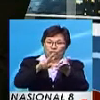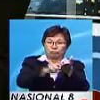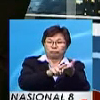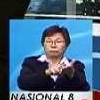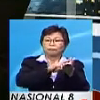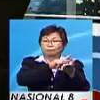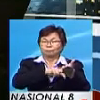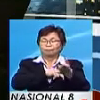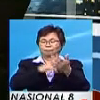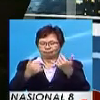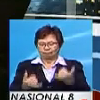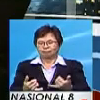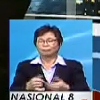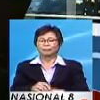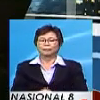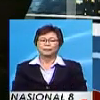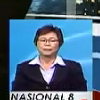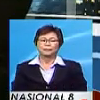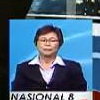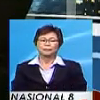dimilikinya ketika